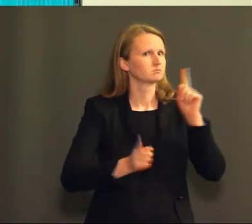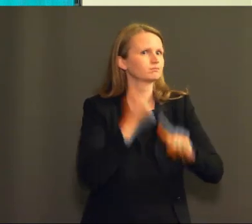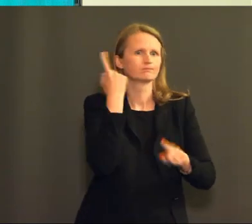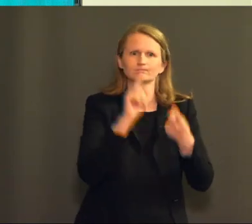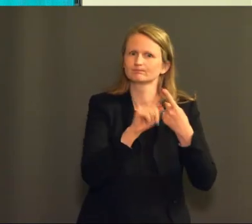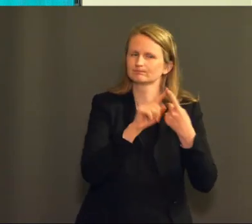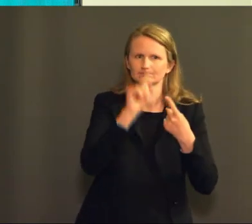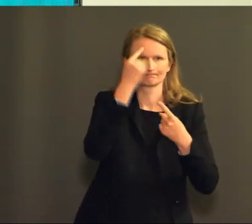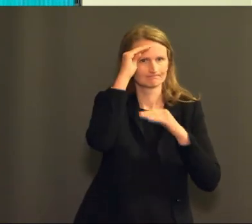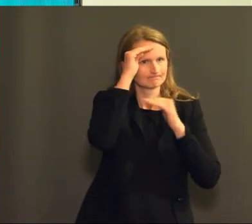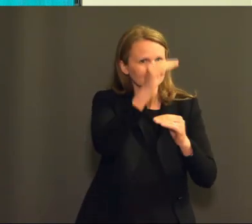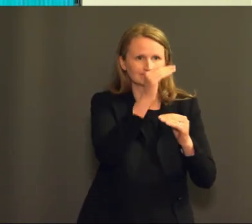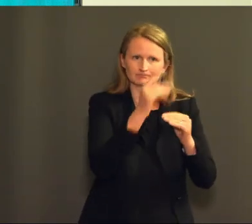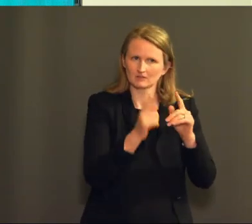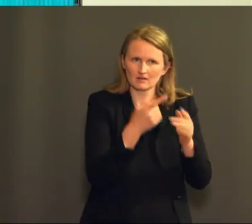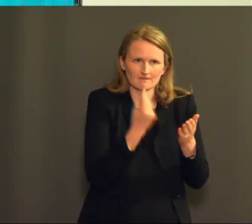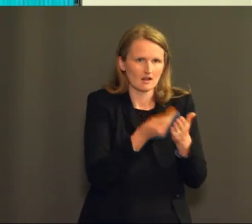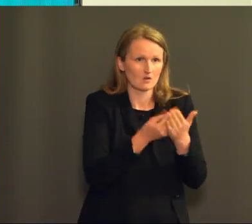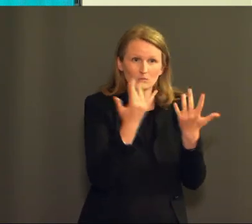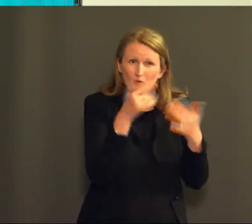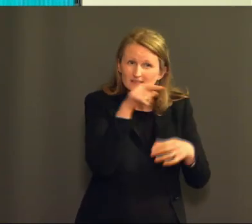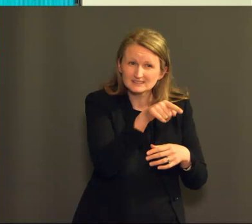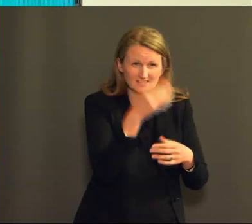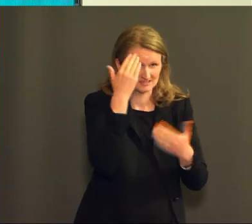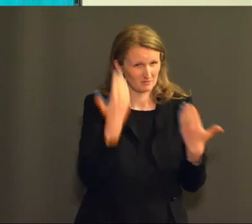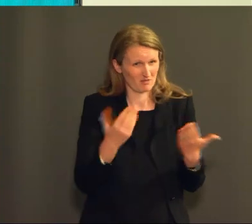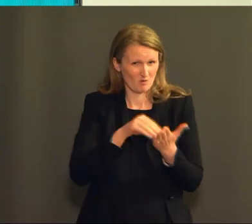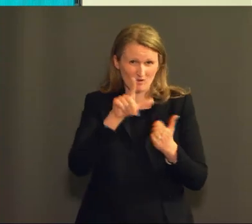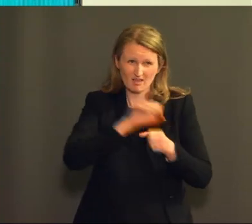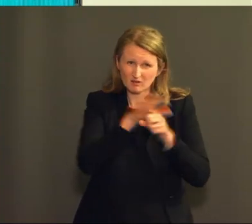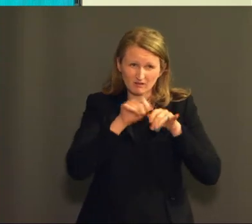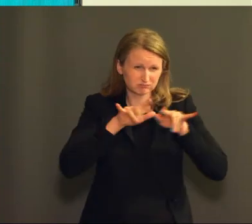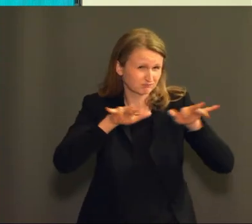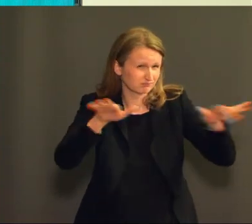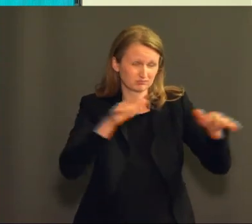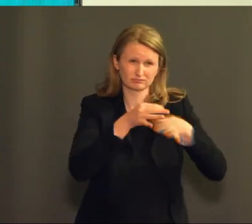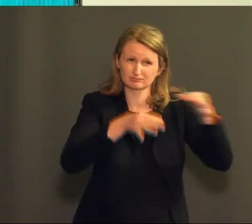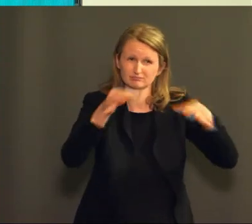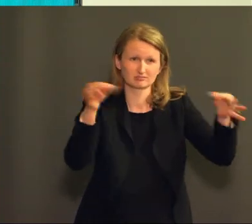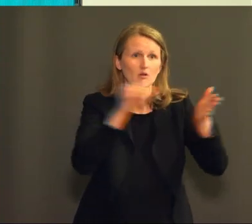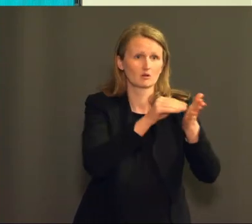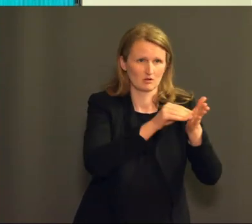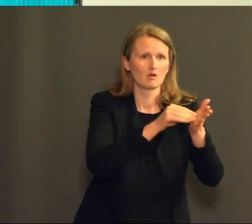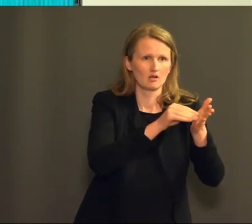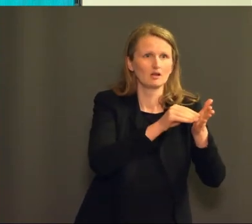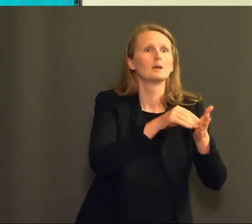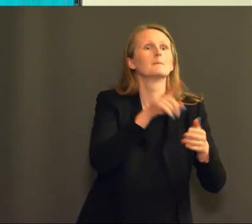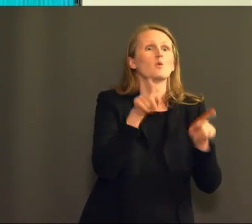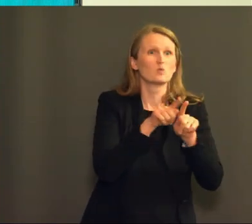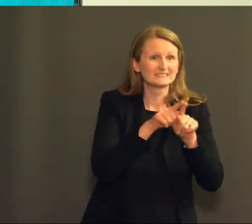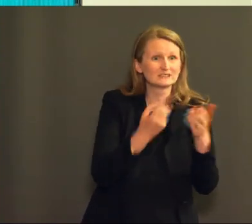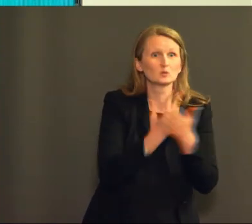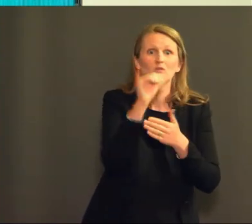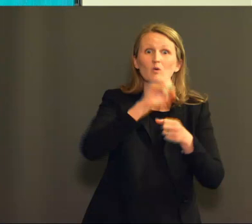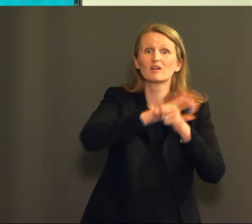grande circulation du virus ainsi que l'émergence des nouveaux variants. La deuxième ligne, c'est le